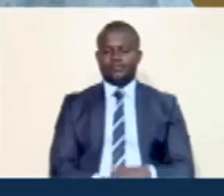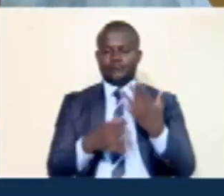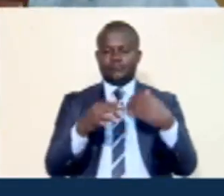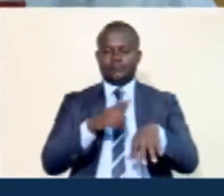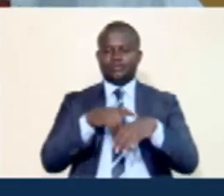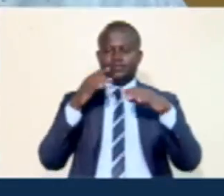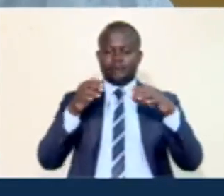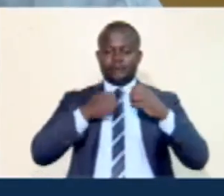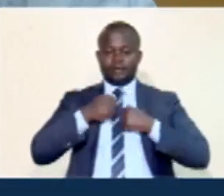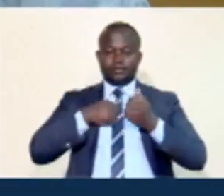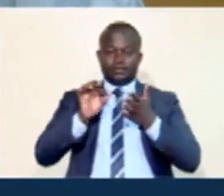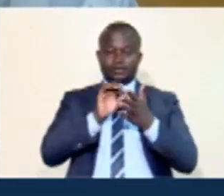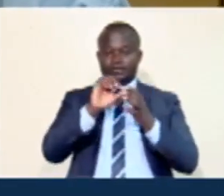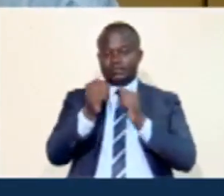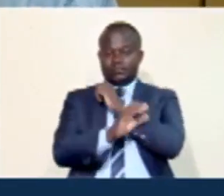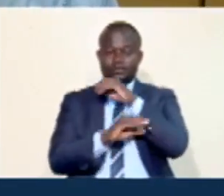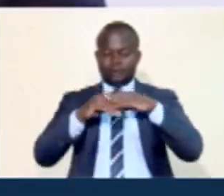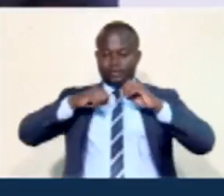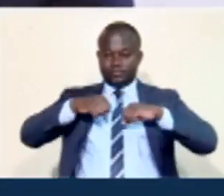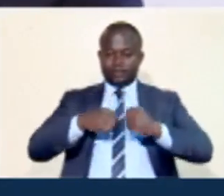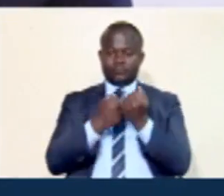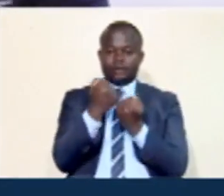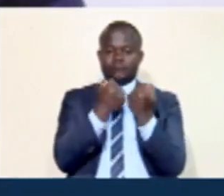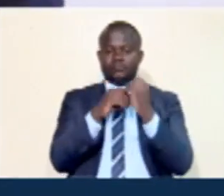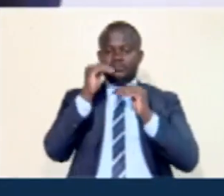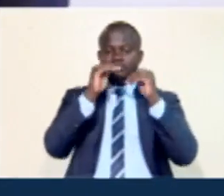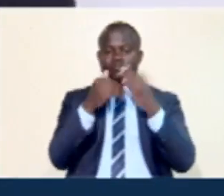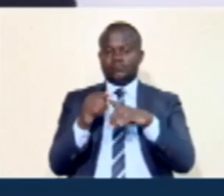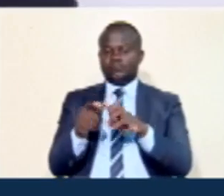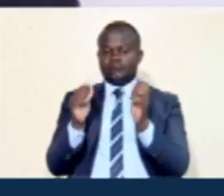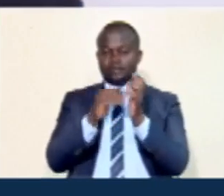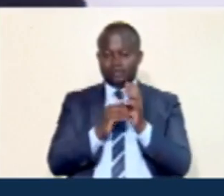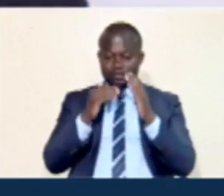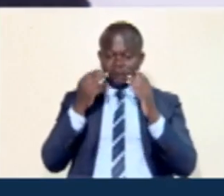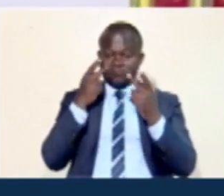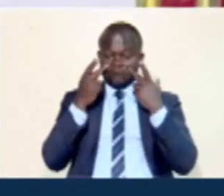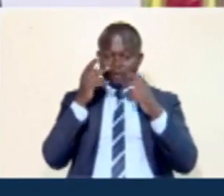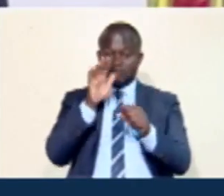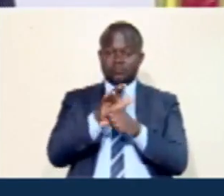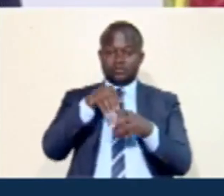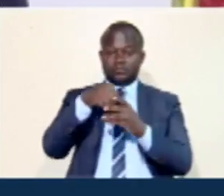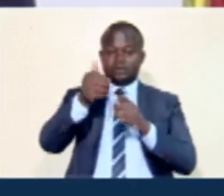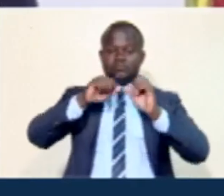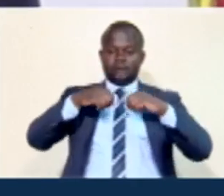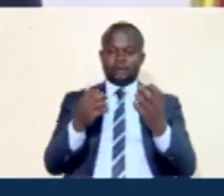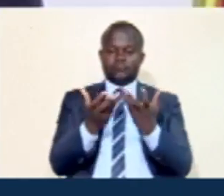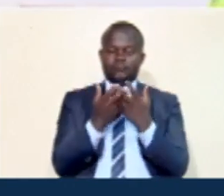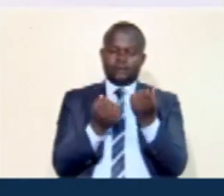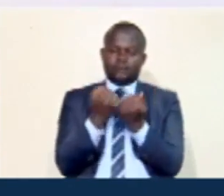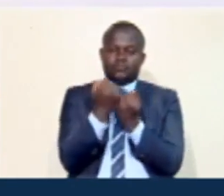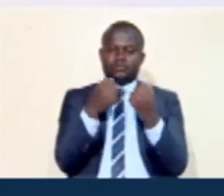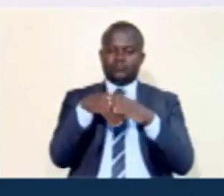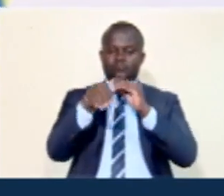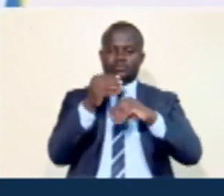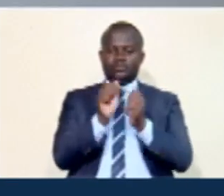Hashize igihe u Rwanda rusinyana n'ibindi bihugu amasezerano y'ubutwererane mu nzego zitandukanye, ariko akenshi ugasanga menshi muri ayo masezerano ajyanye n'ubutwererane mu